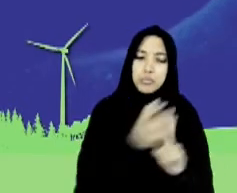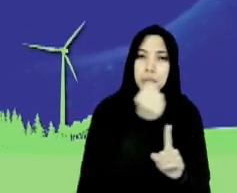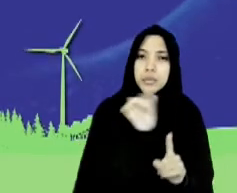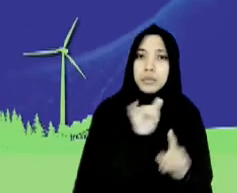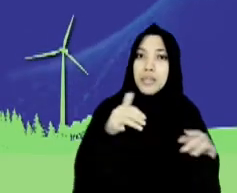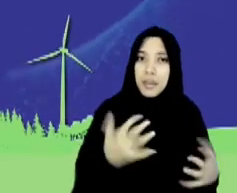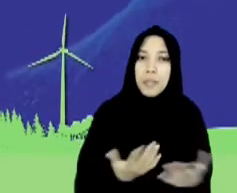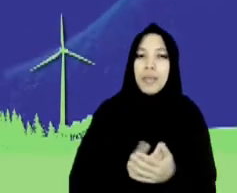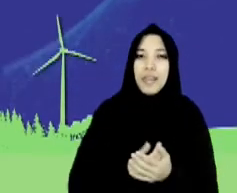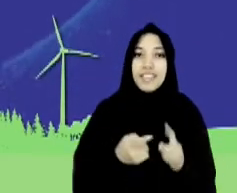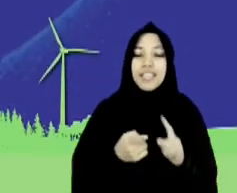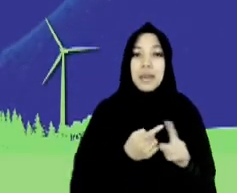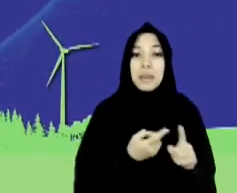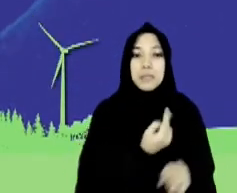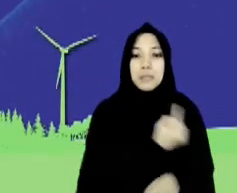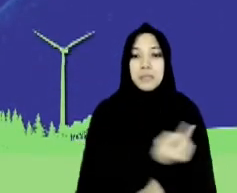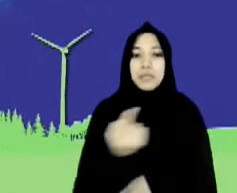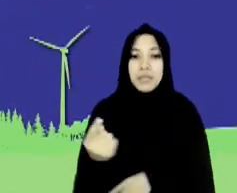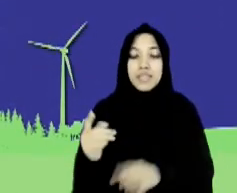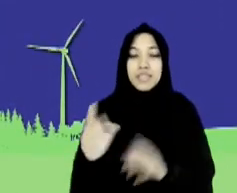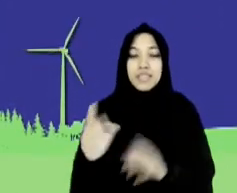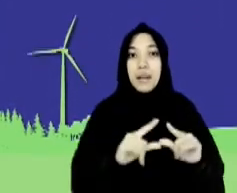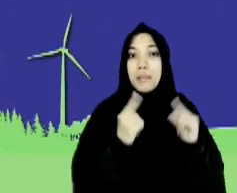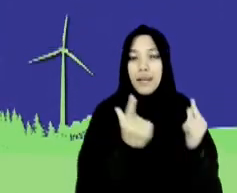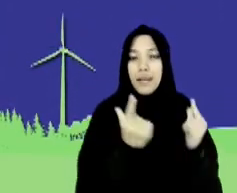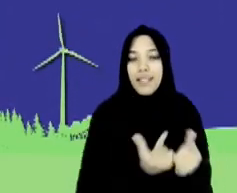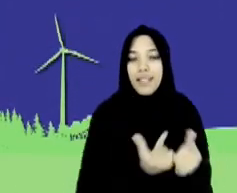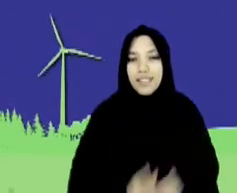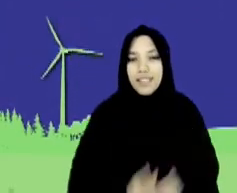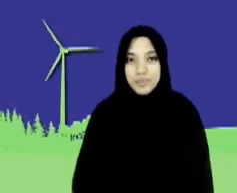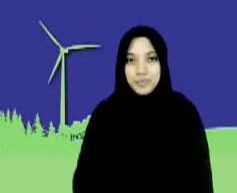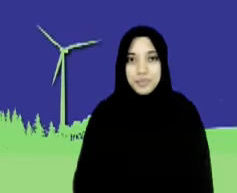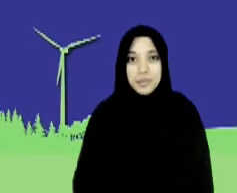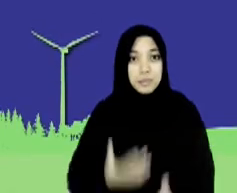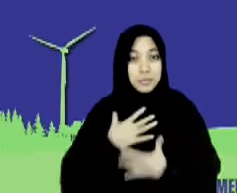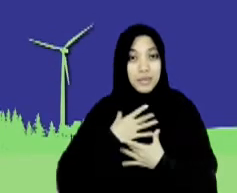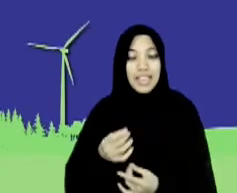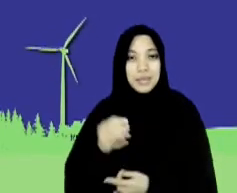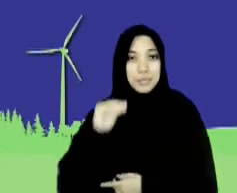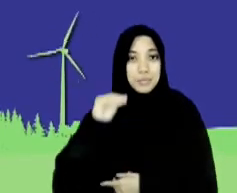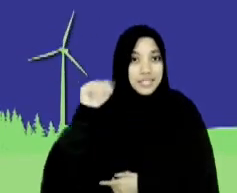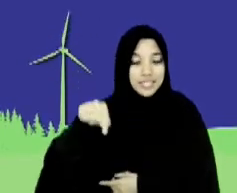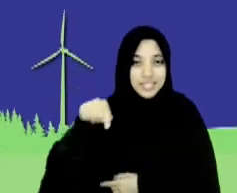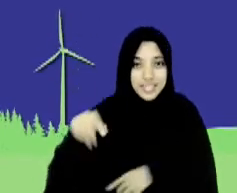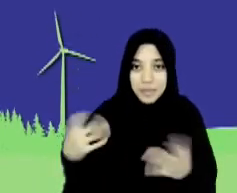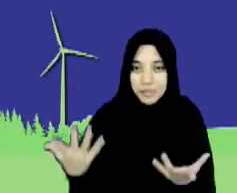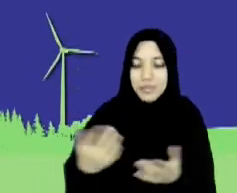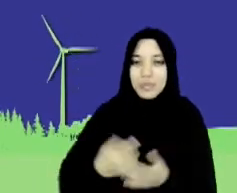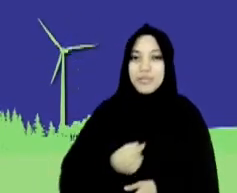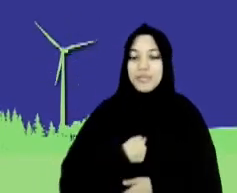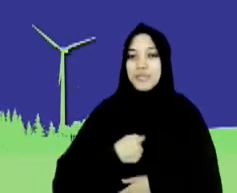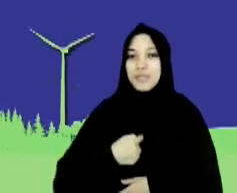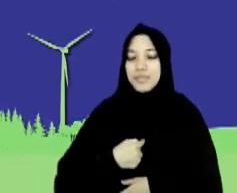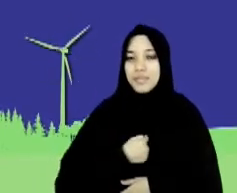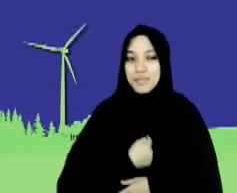mereka terkait dengan road toet Zero nah yang menarik pada eh sesi pagi ini adalah saya